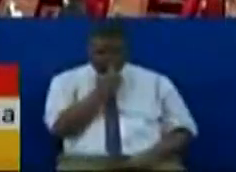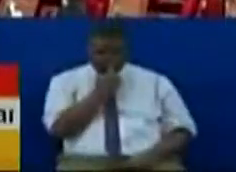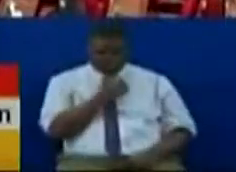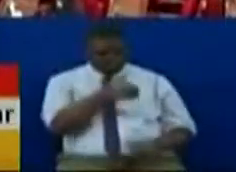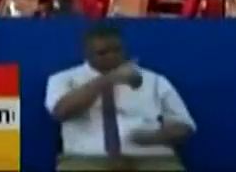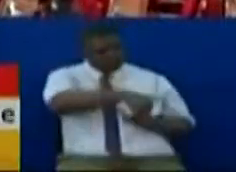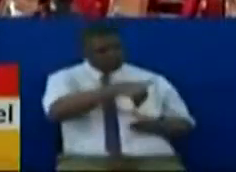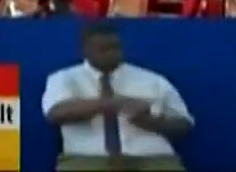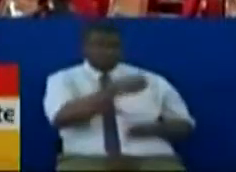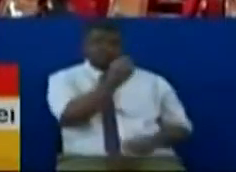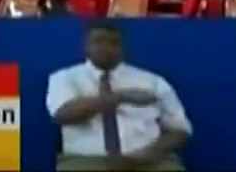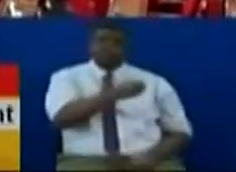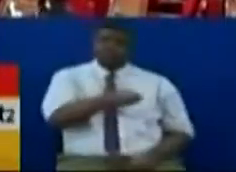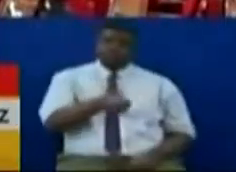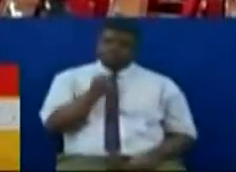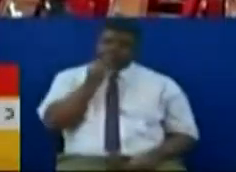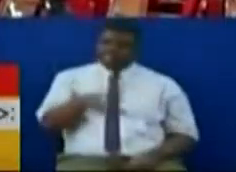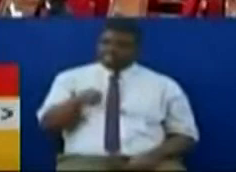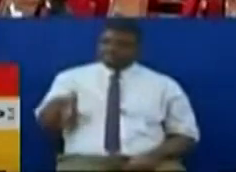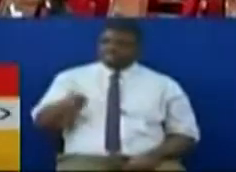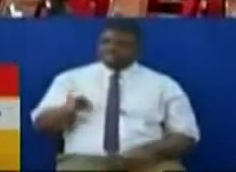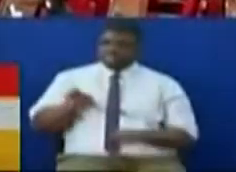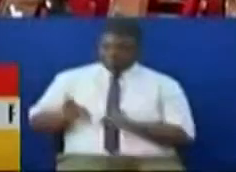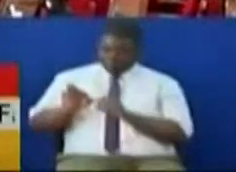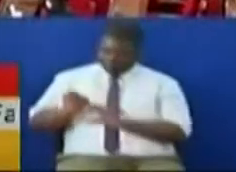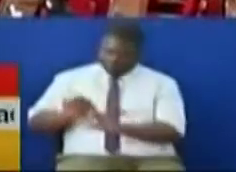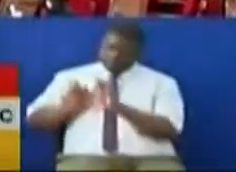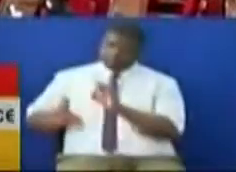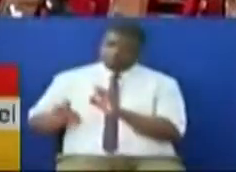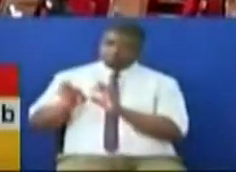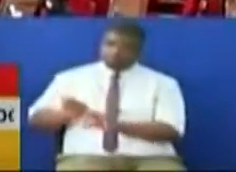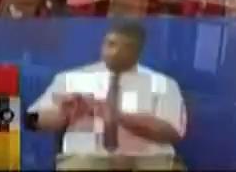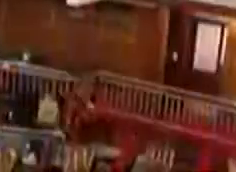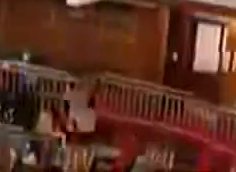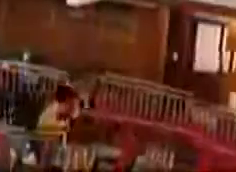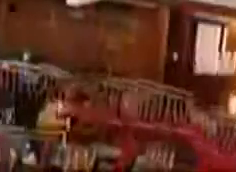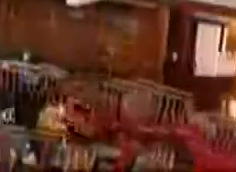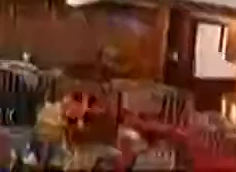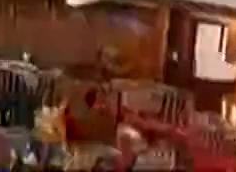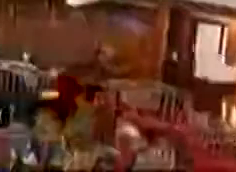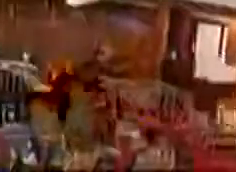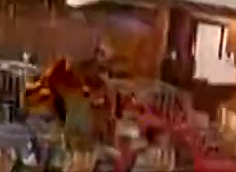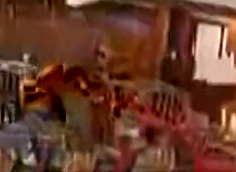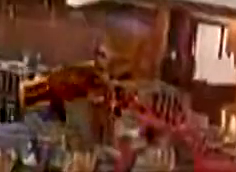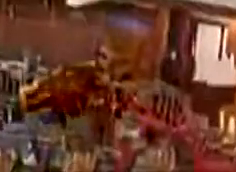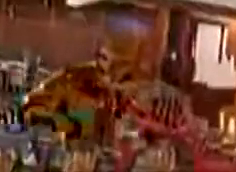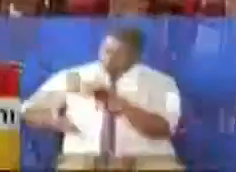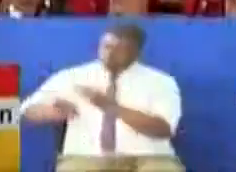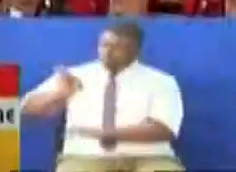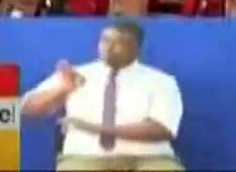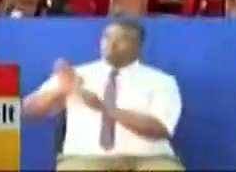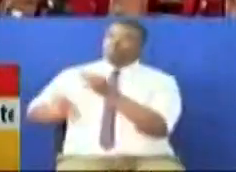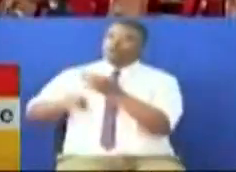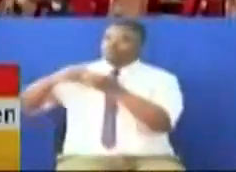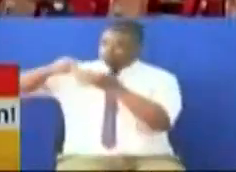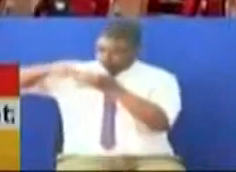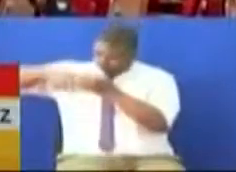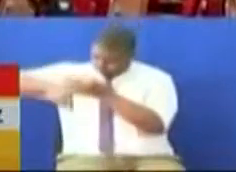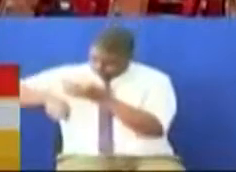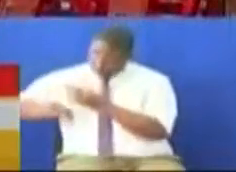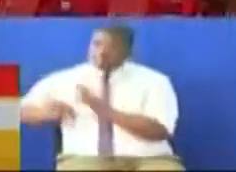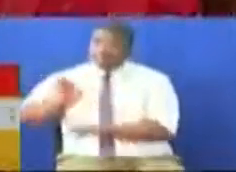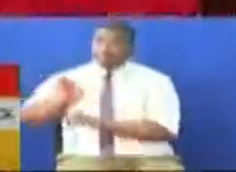kwa kuchambua taarifa hii kwa kina na kwa dhamira ya kuyaokoa mashirika yetu ya